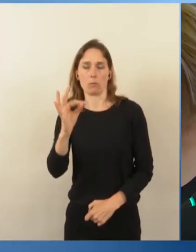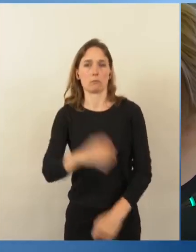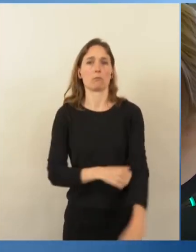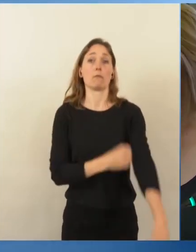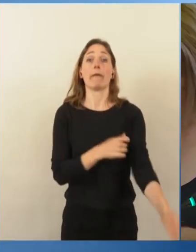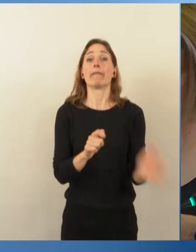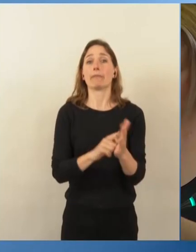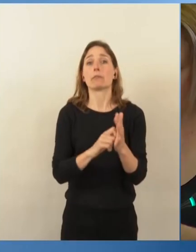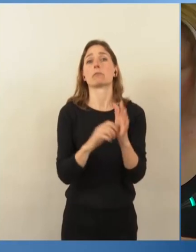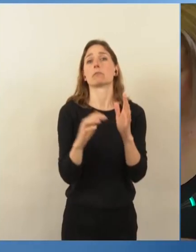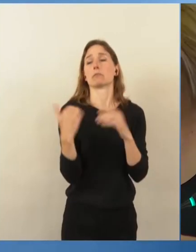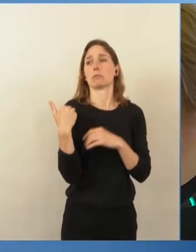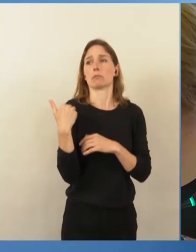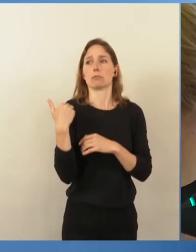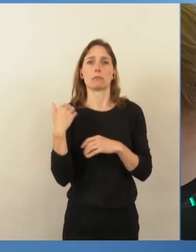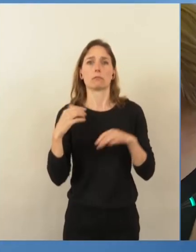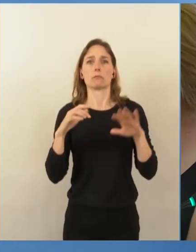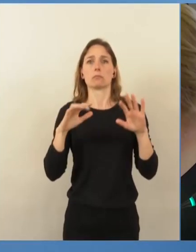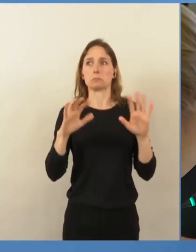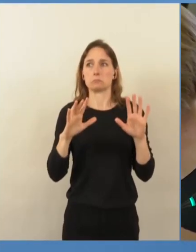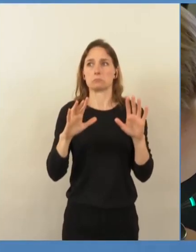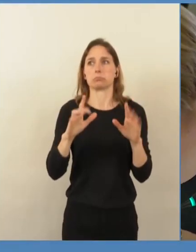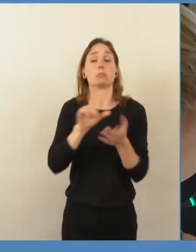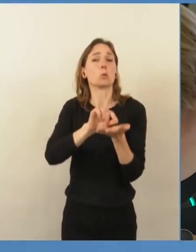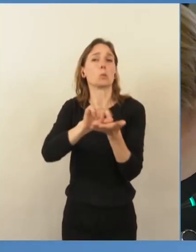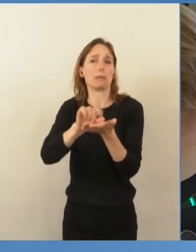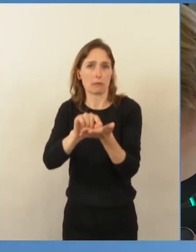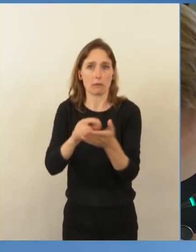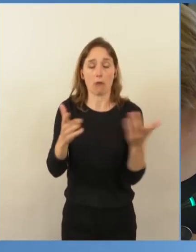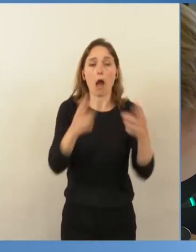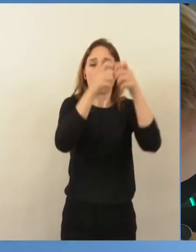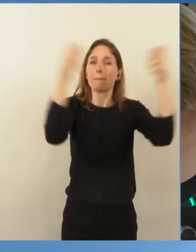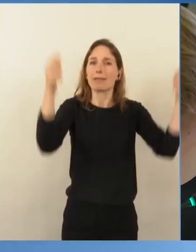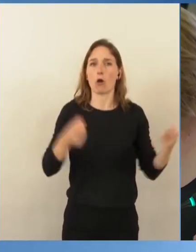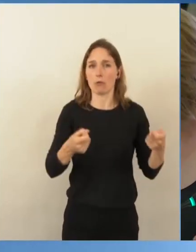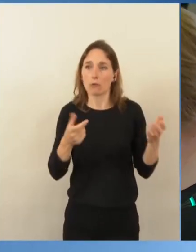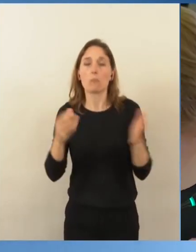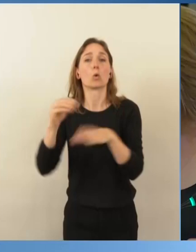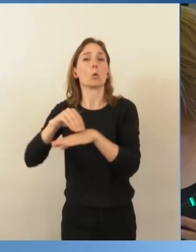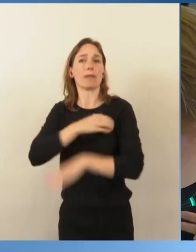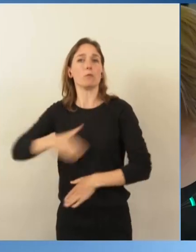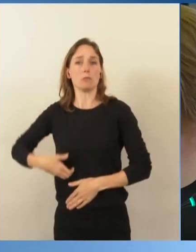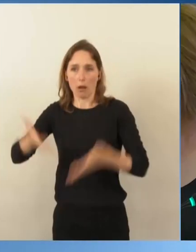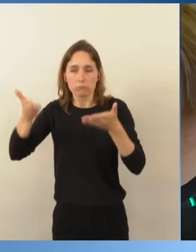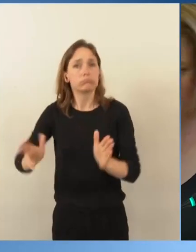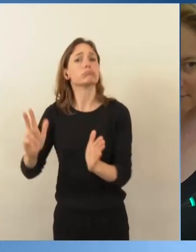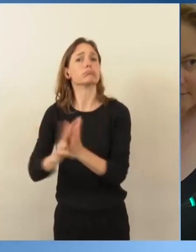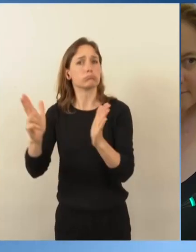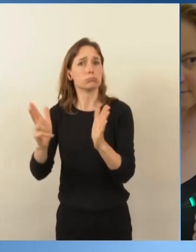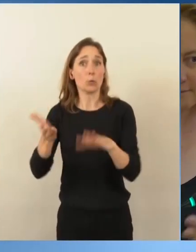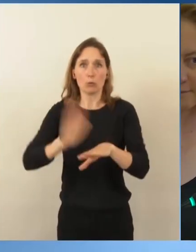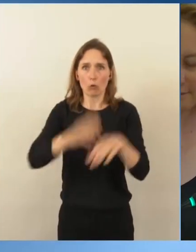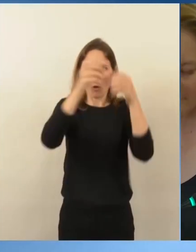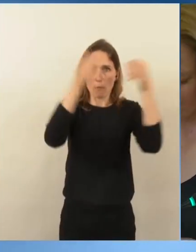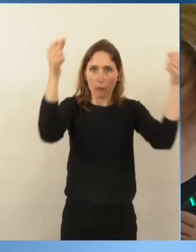cette banderole avait été disposée en accord avec le vœu voté en conseil municipal or la banderole a été posée le 6 mars et le vœu a été voté